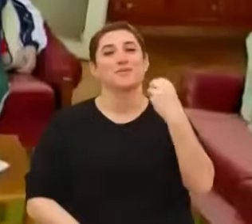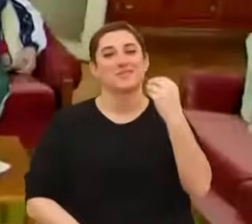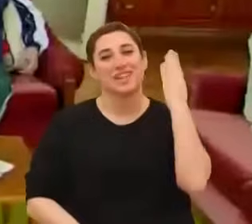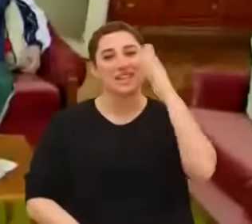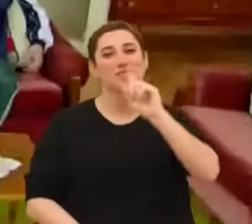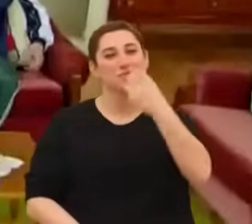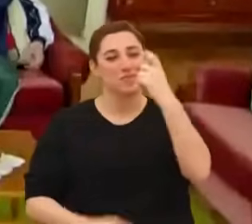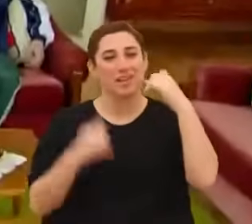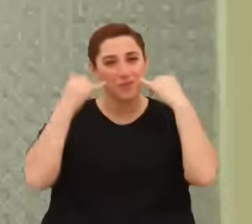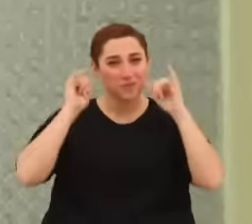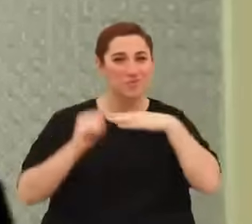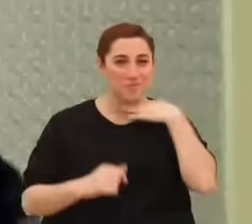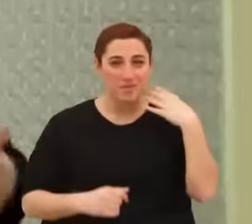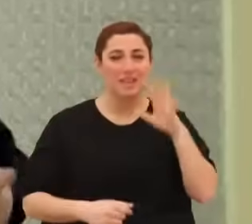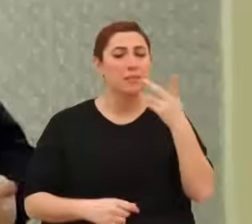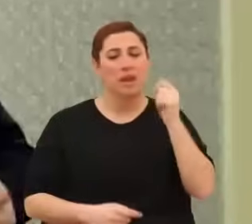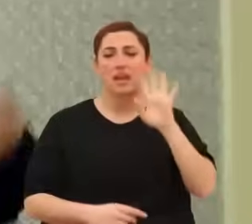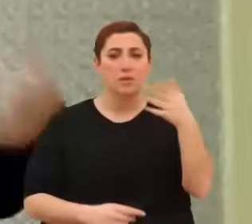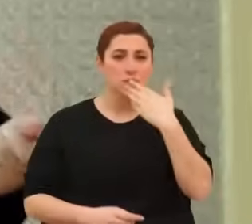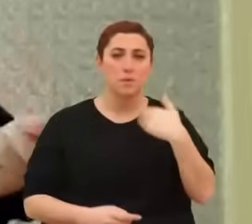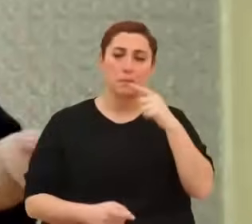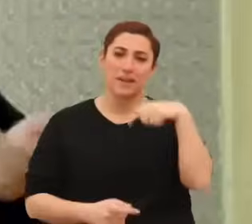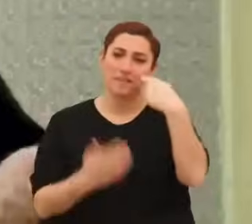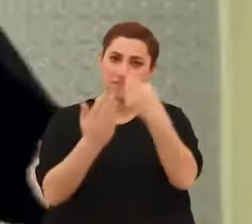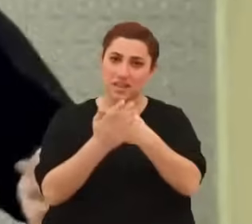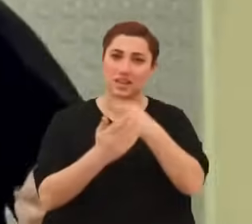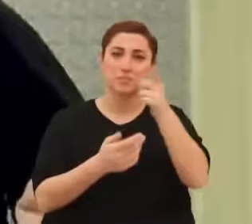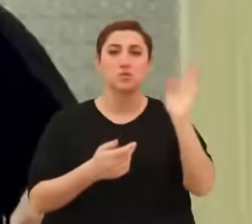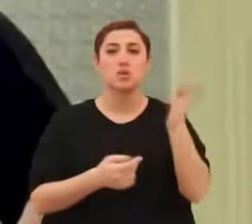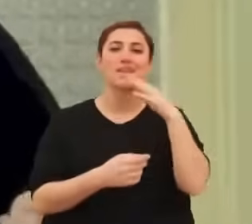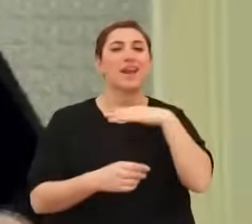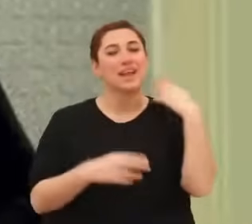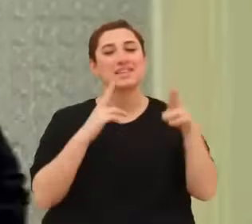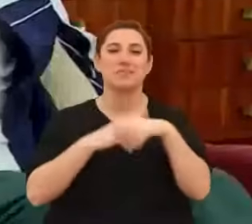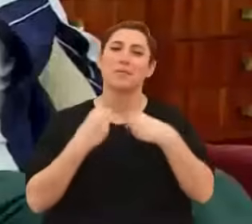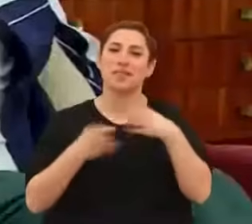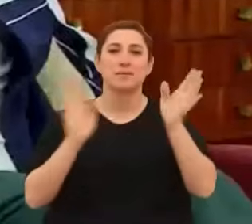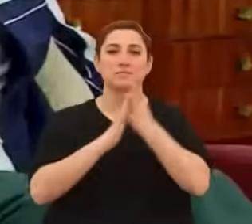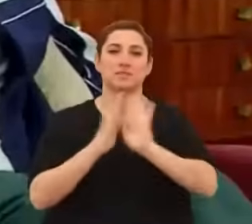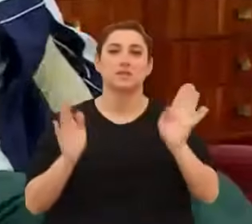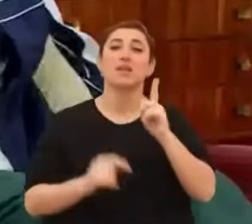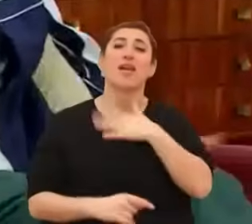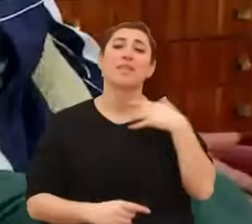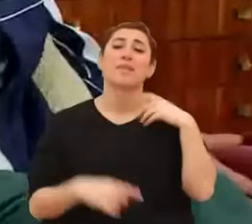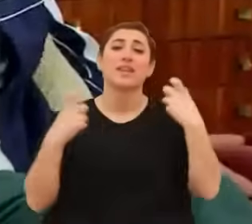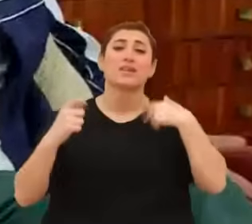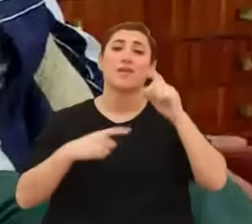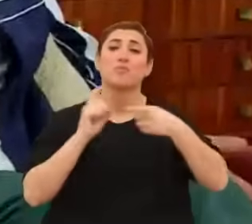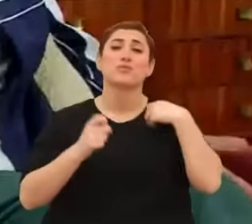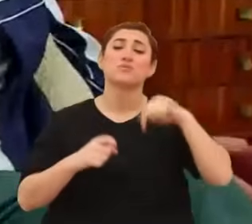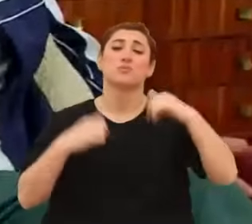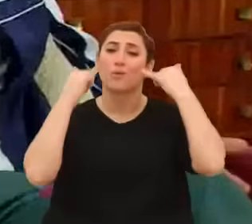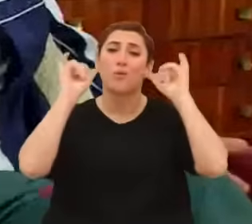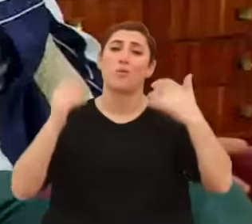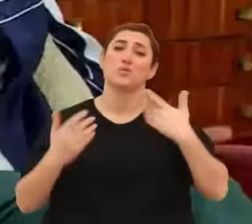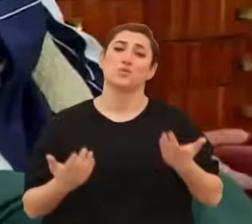güzel git, bul bir tane kurbanlık. Bana neyse parasını söyle, ben sana parasını vereyim. Bir an önce böyle kestirelim gitsin, tamam mı? Anne, ben nereden bulacağım şimdi koç